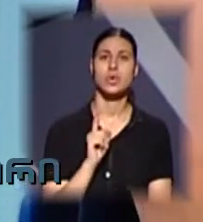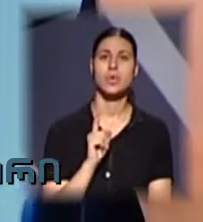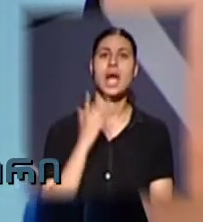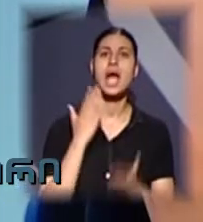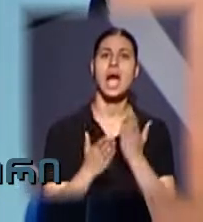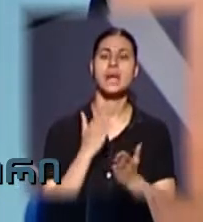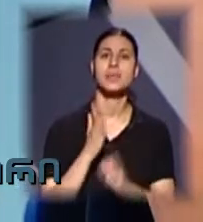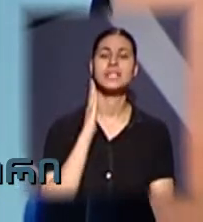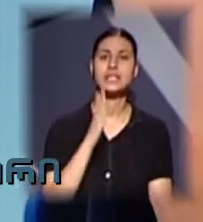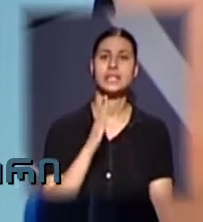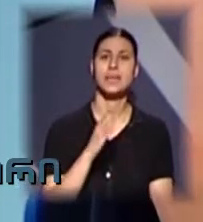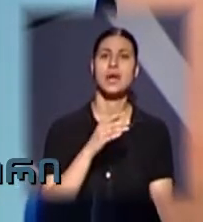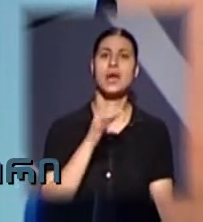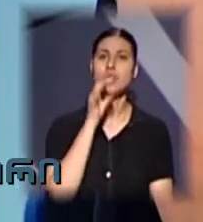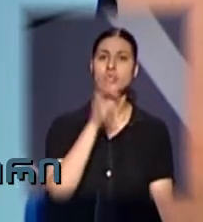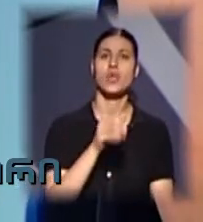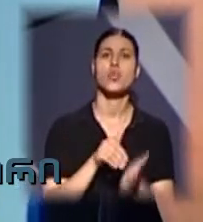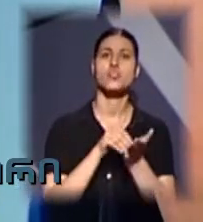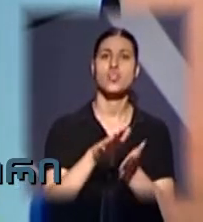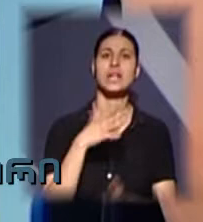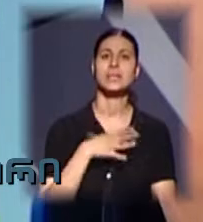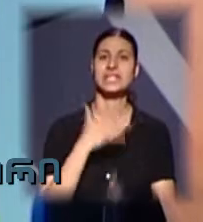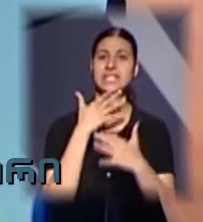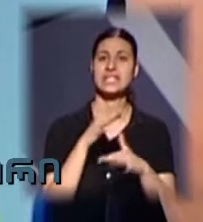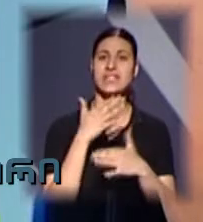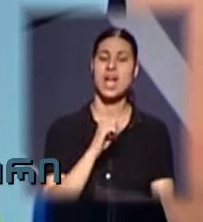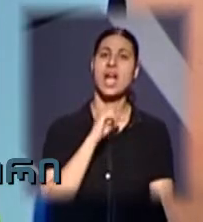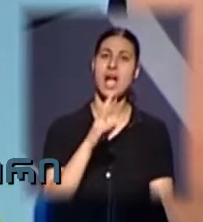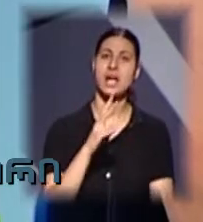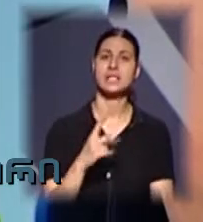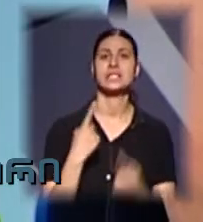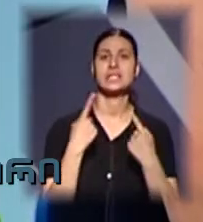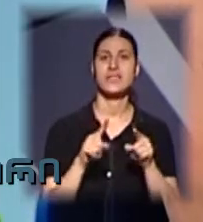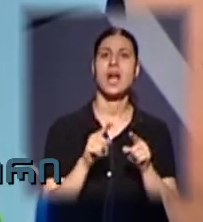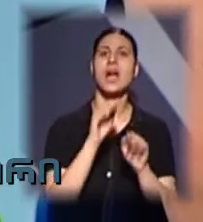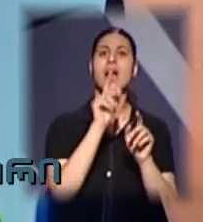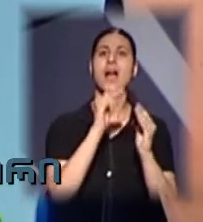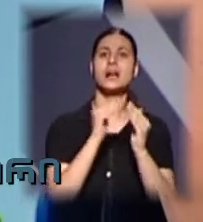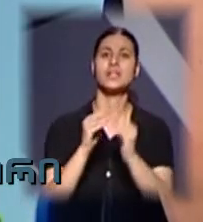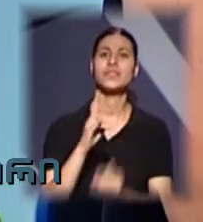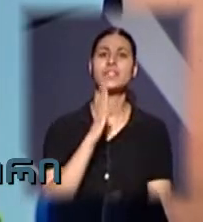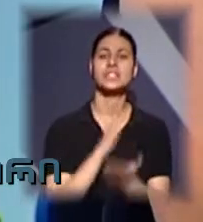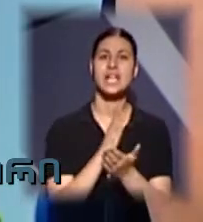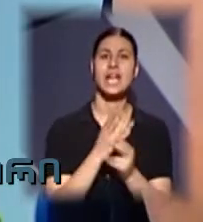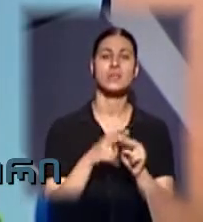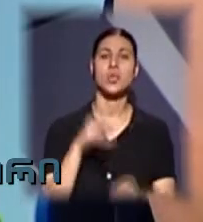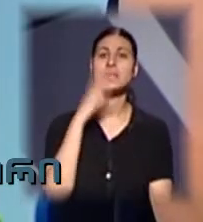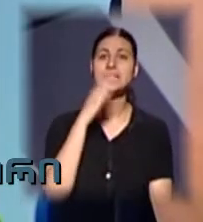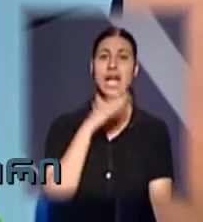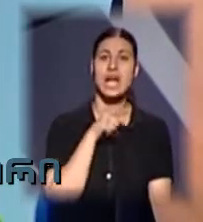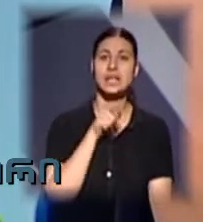ალბათ მოგვიწევს თქმა ვარის თბილისის ზღვაზე, თუ არა და მოგვიწევს გასახლება ყველა იმ მოსახლეს, იმიტომ რომ სასმელ